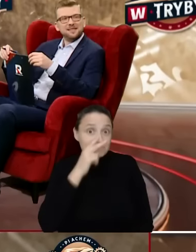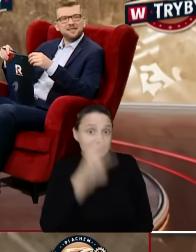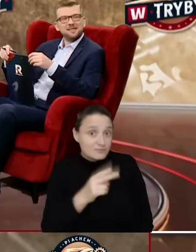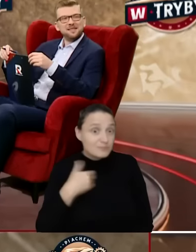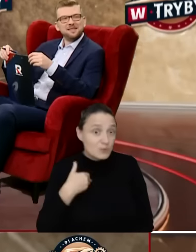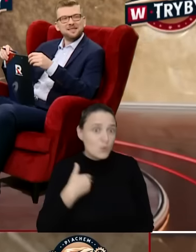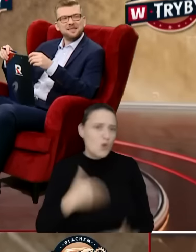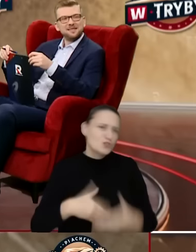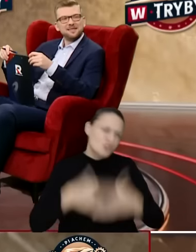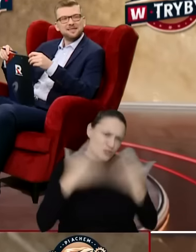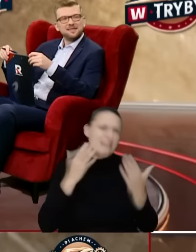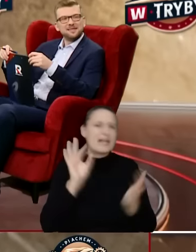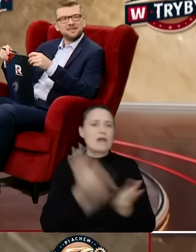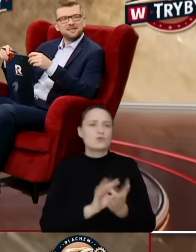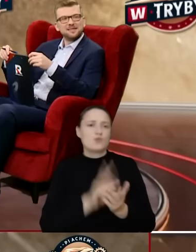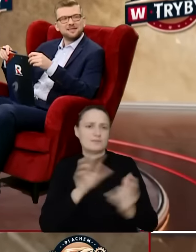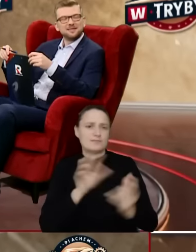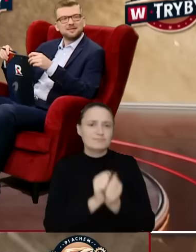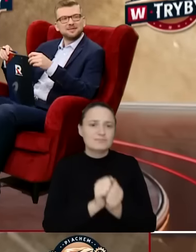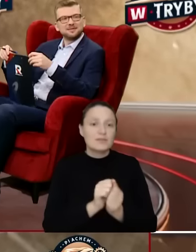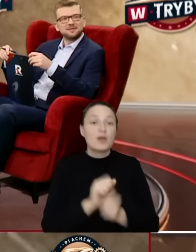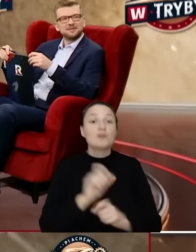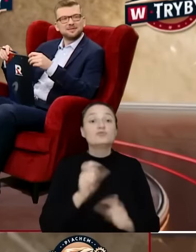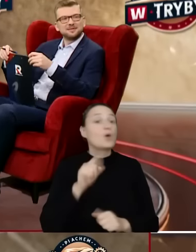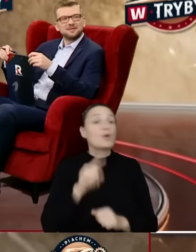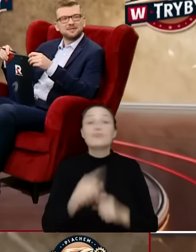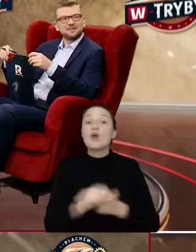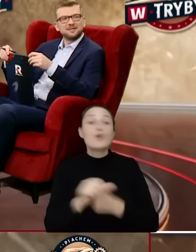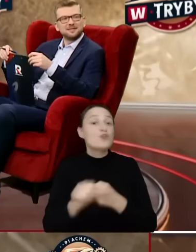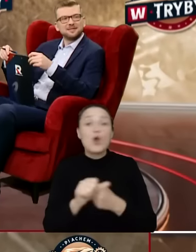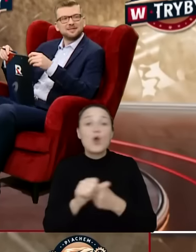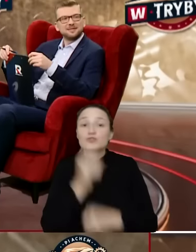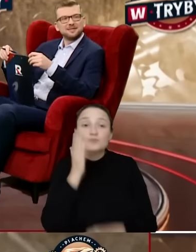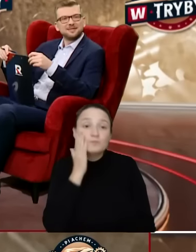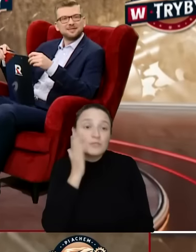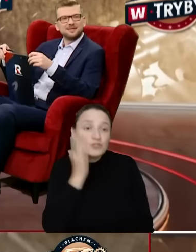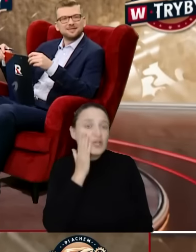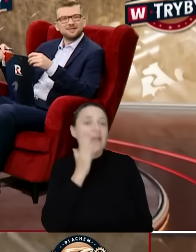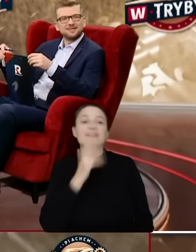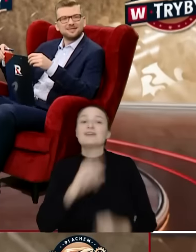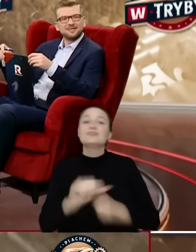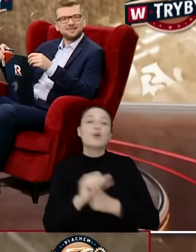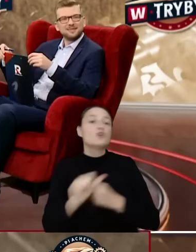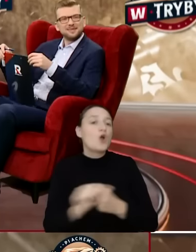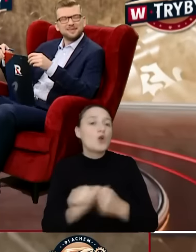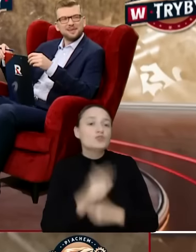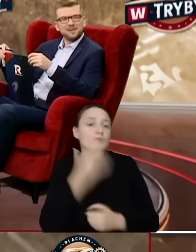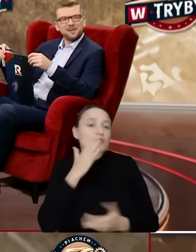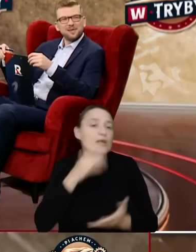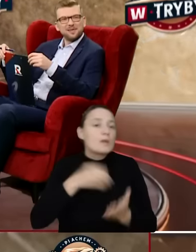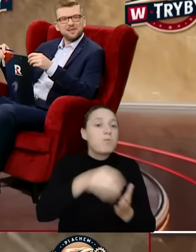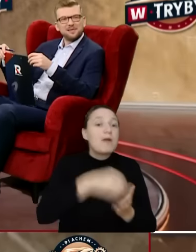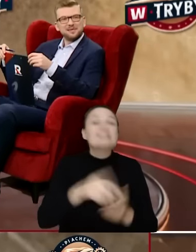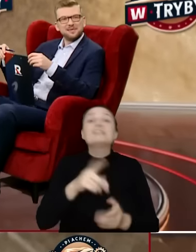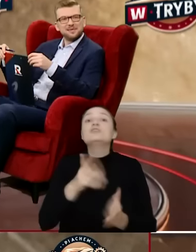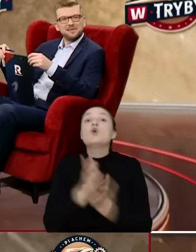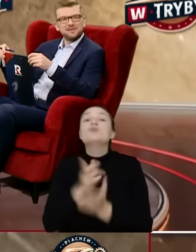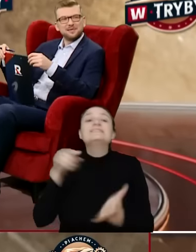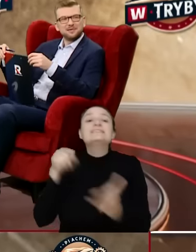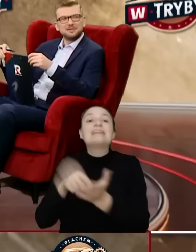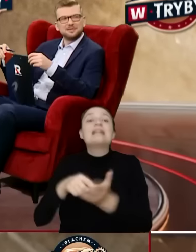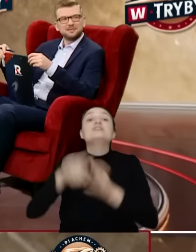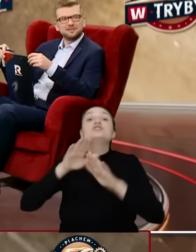dnia można było trafić na niego, że właściwie to nie chodziło ani o mieszkanie, ani o dopłatę do tego mieszkania, tylko chodziło o to, żeby dzieci mogły się załapać do